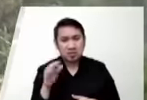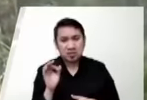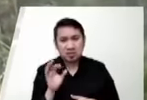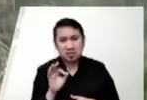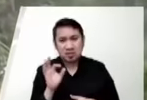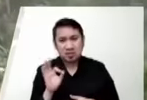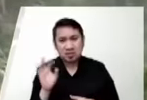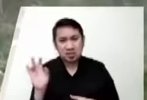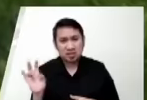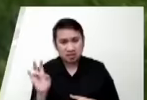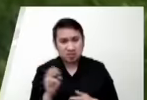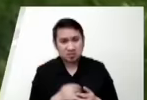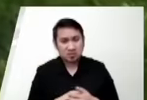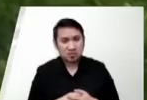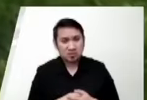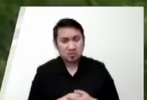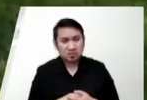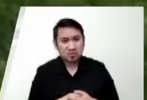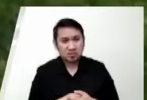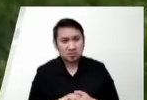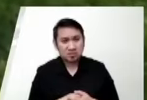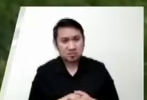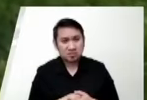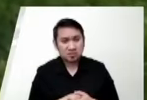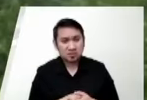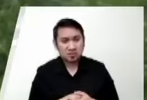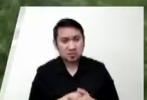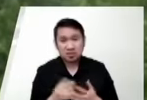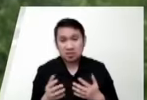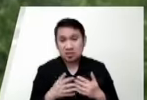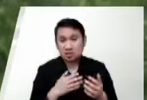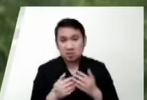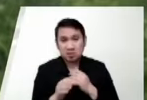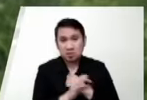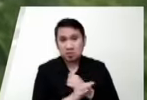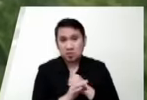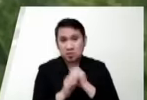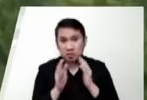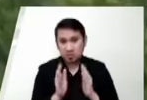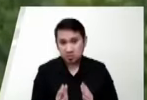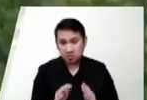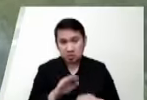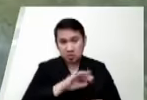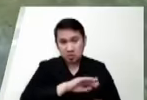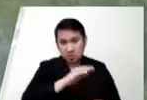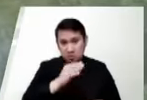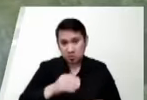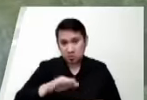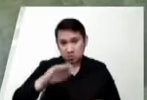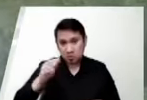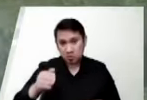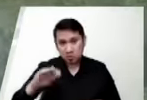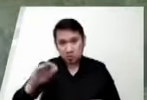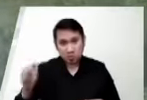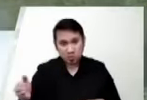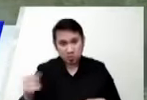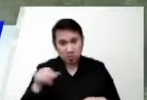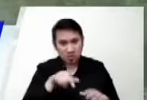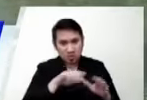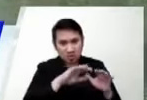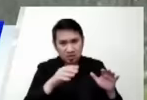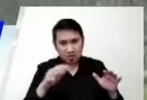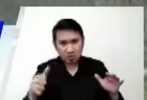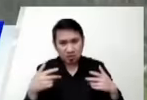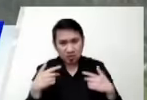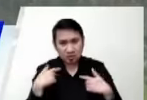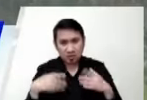Pangulong Fidel V. Ramos. Sikat kahit sa mga dayuhan, lalo't ang Chocolate Hills ay nasa Bohol na isa sa 18 idinagdag ng